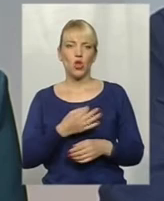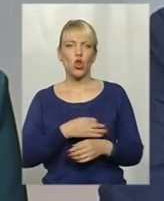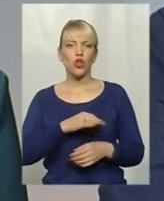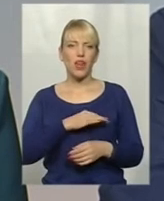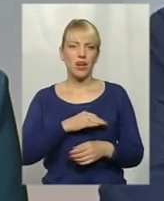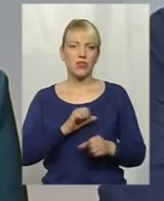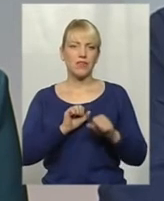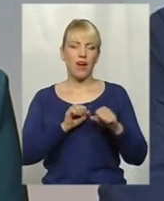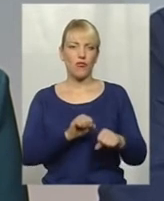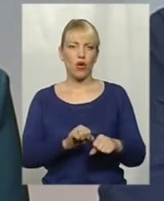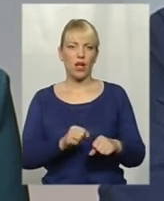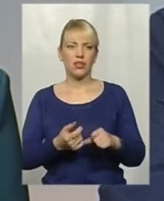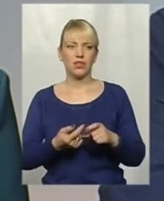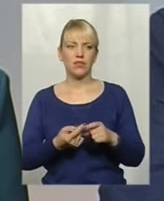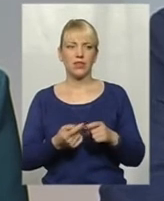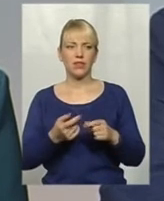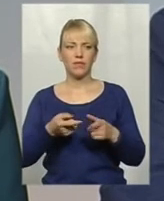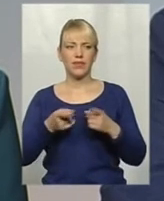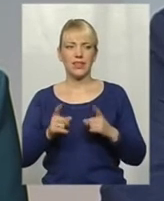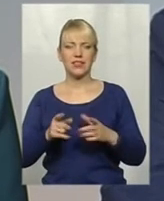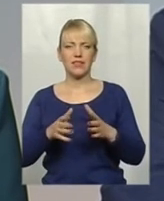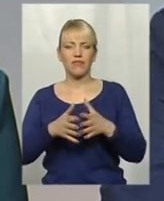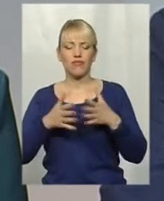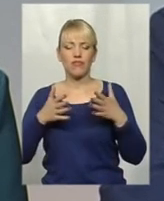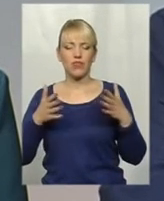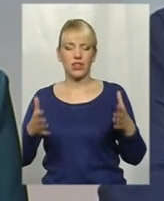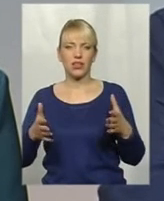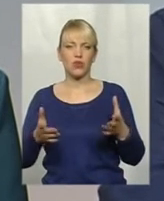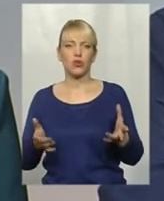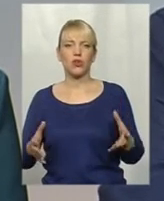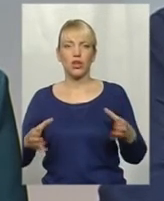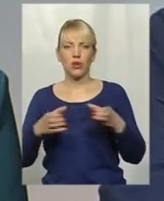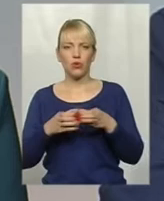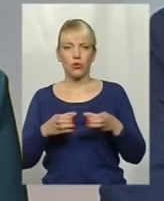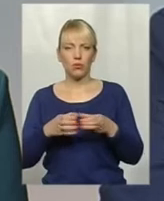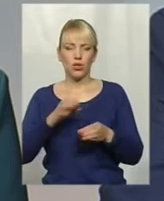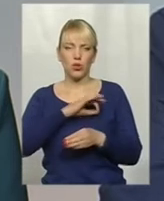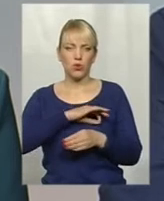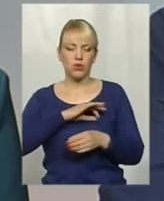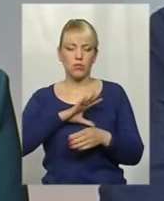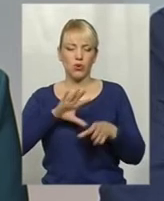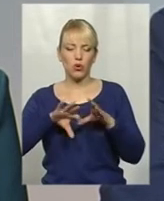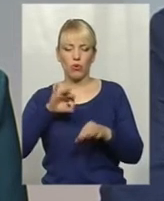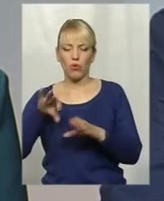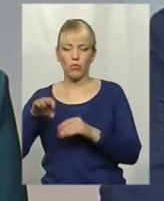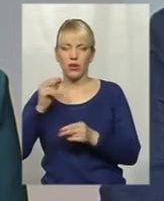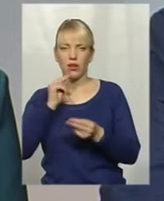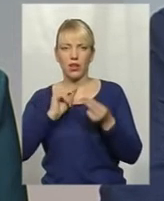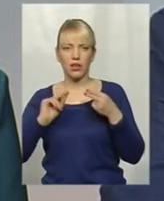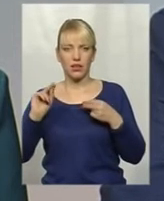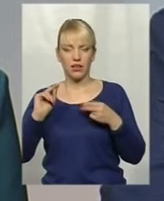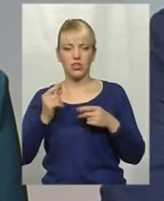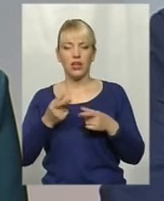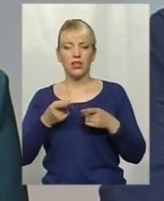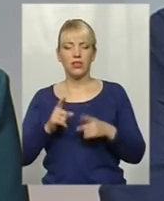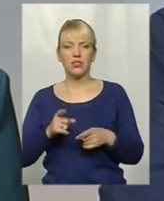категорії. Дійсно, з цієї великої когорти юристів обрані краще. І об'єктивно, які люди сьогодні працюють, ті люди, які